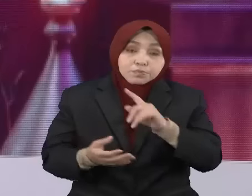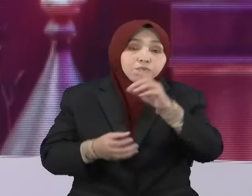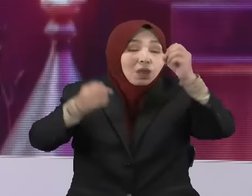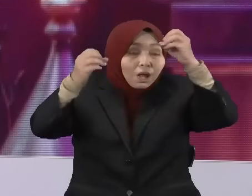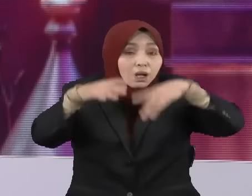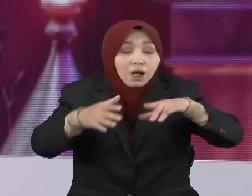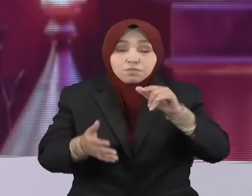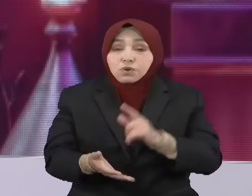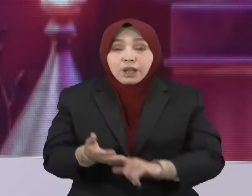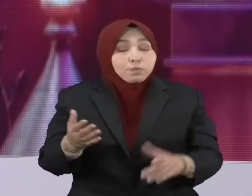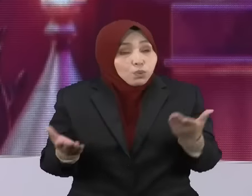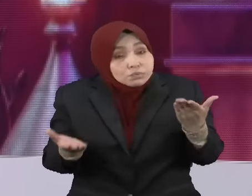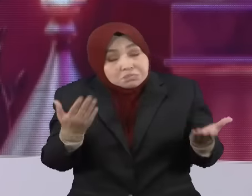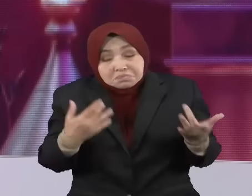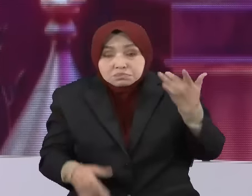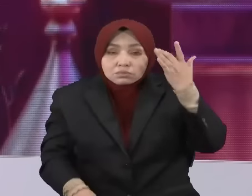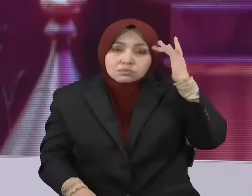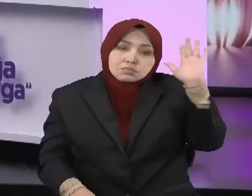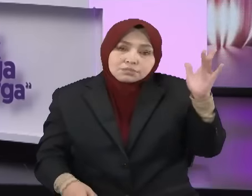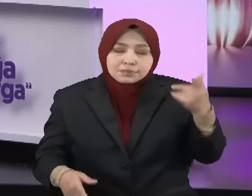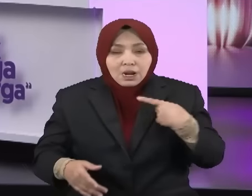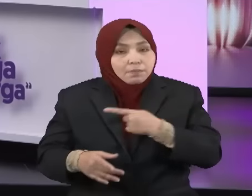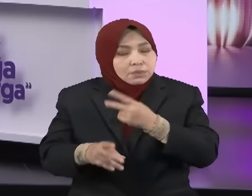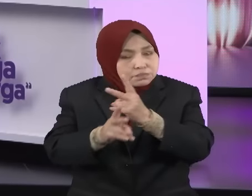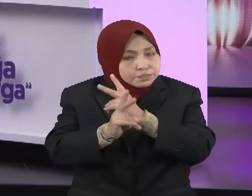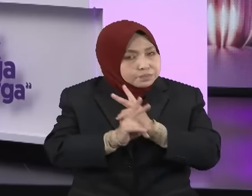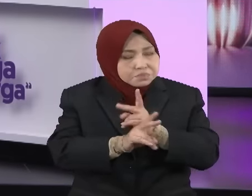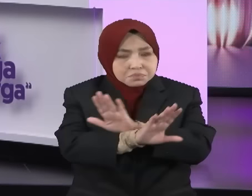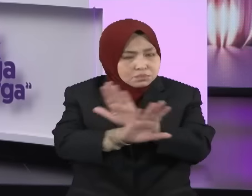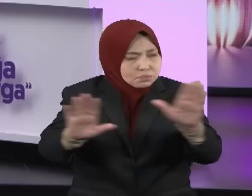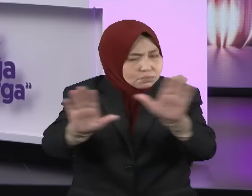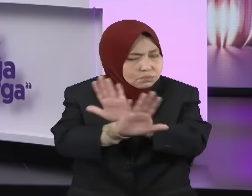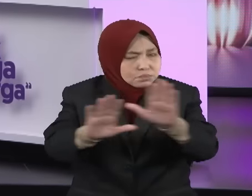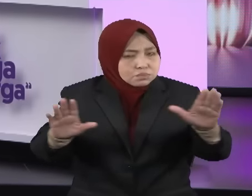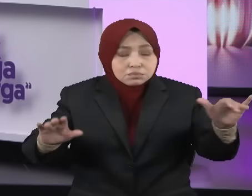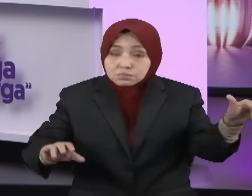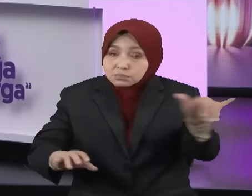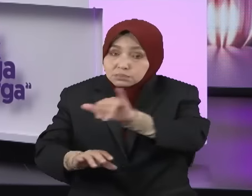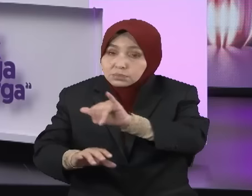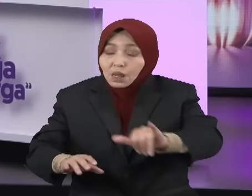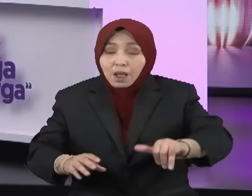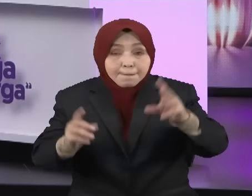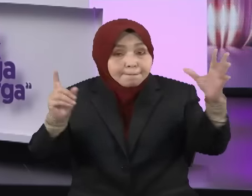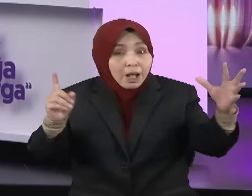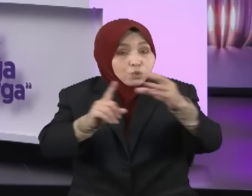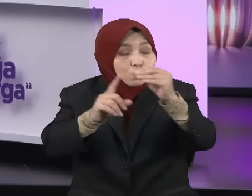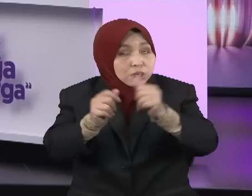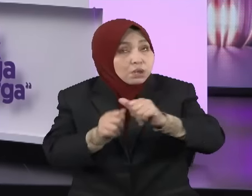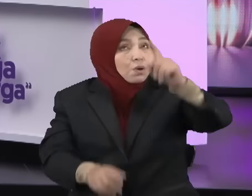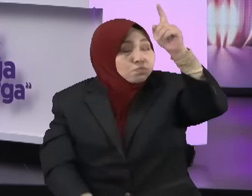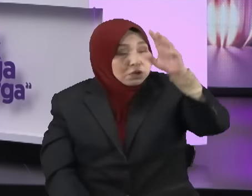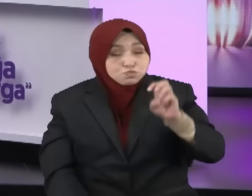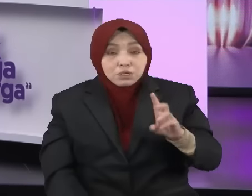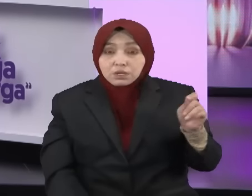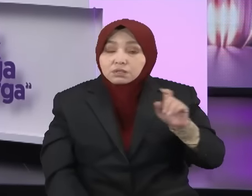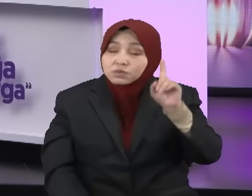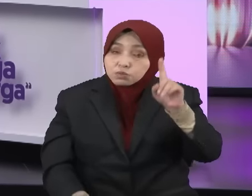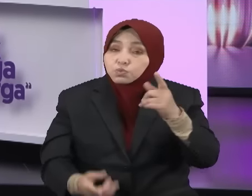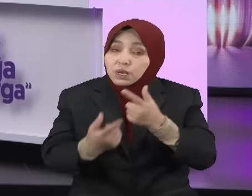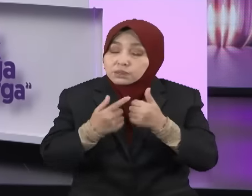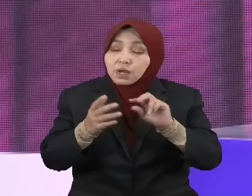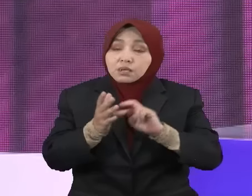apa pun mungkin tak tahu. Jadi kita kena berjaga-jaga, jangan samakan makhluk dengan Allah Subhanahu Wa Taala. Dan salah satu